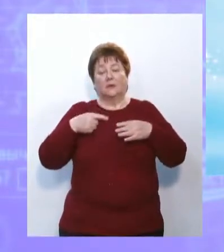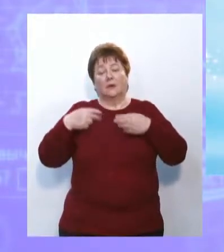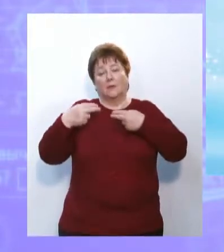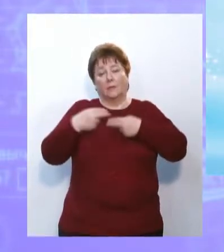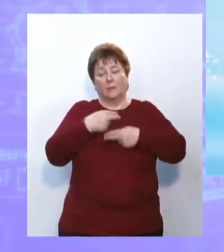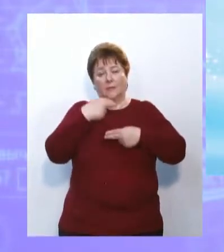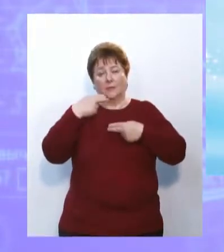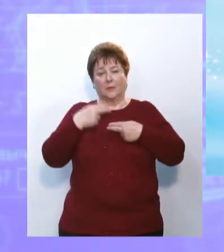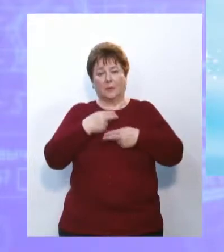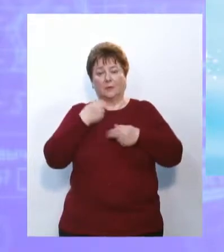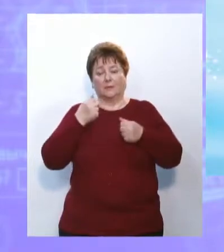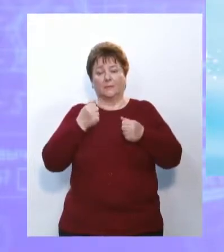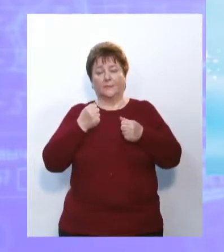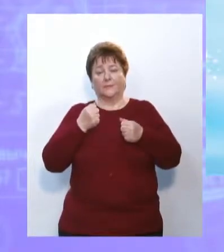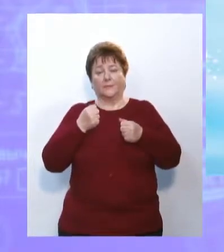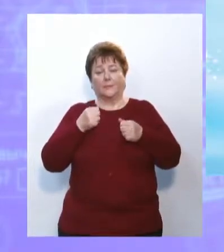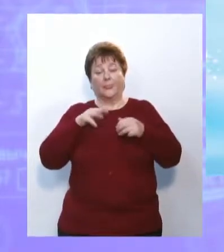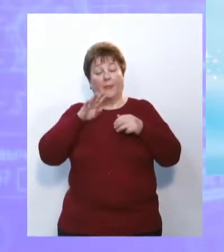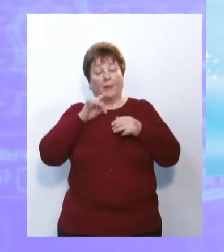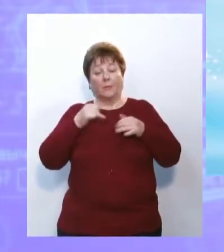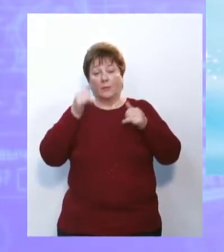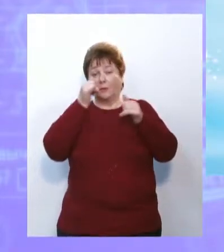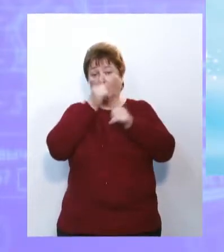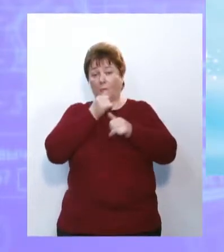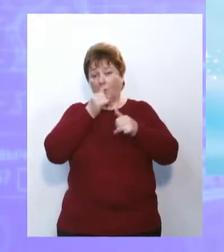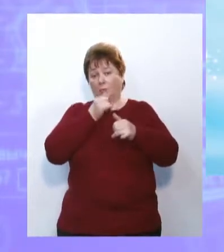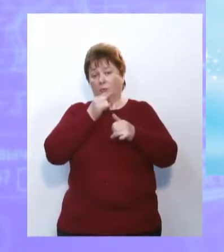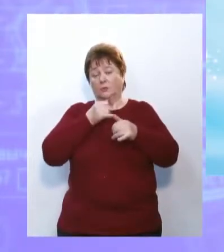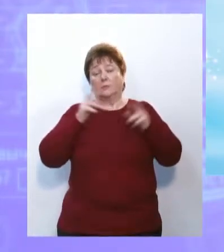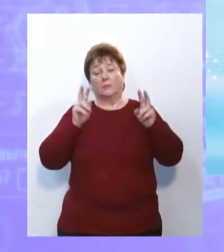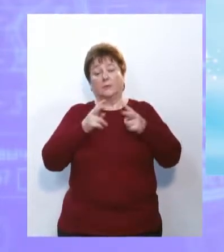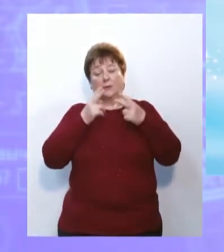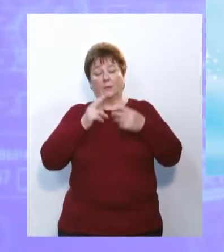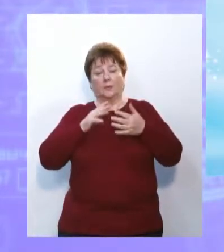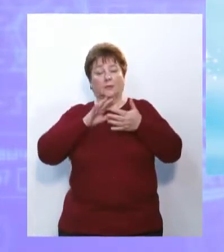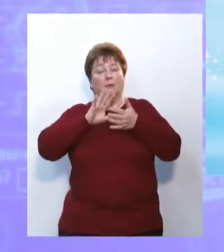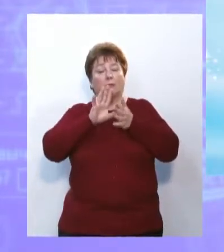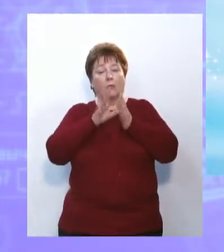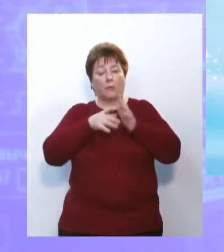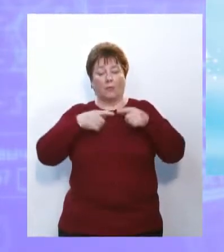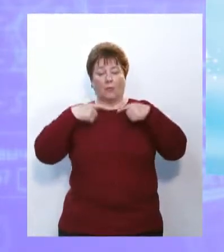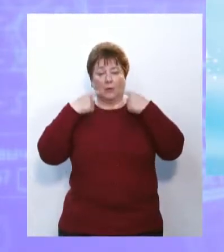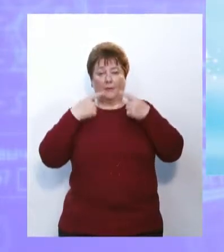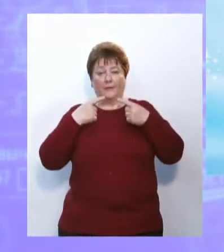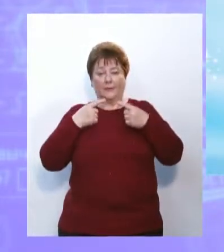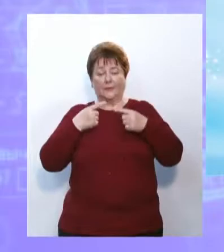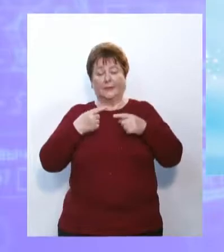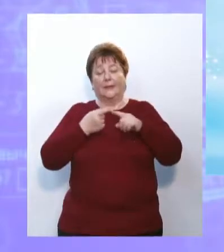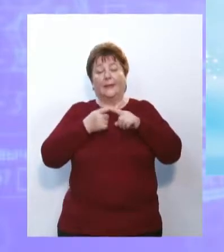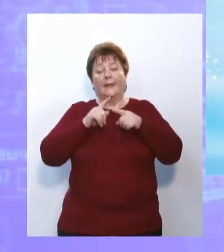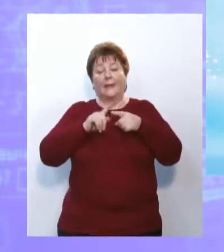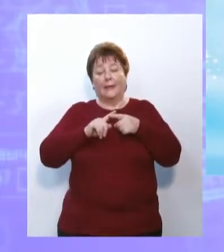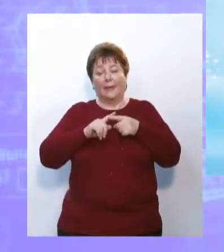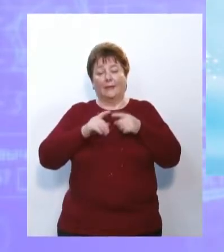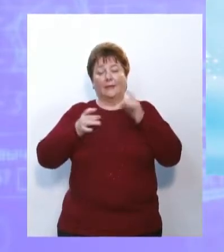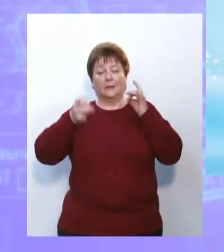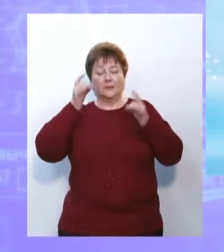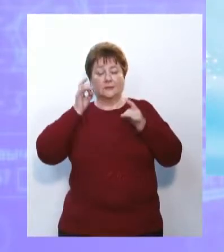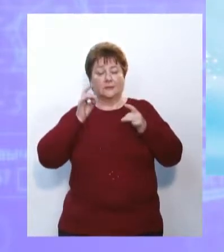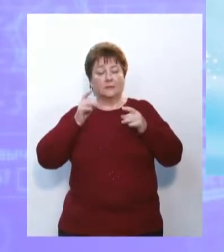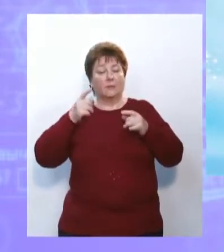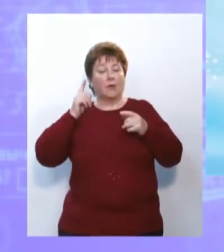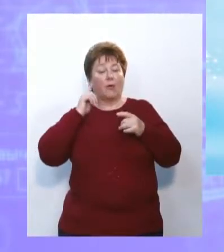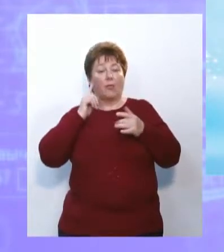бы преграда. Мы не можем его пропеть и протянуть. Этот звук звучит